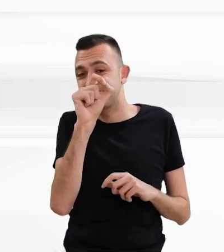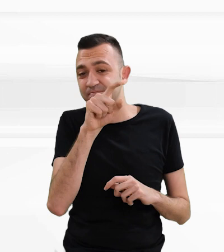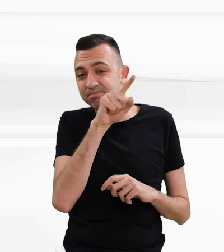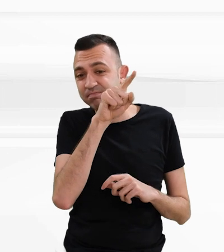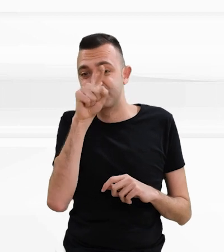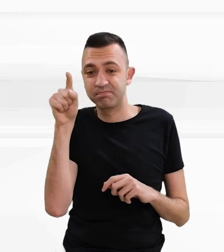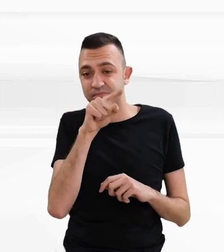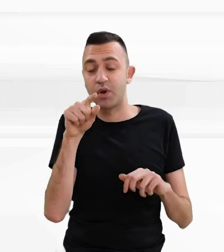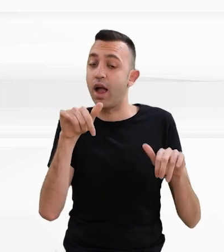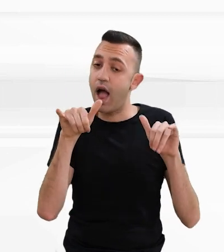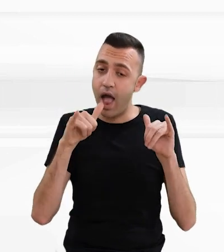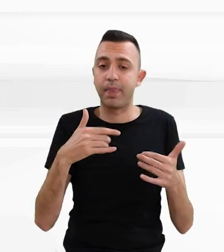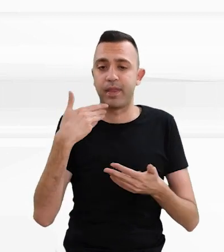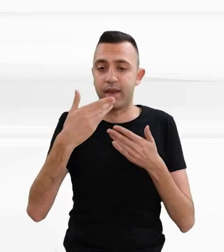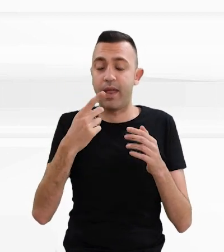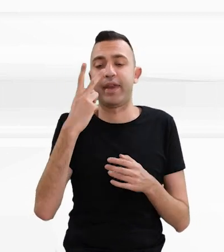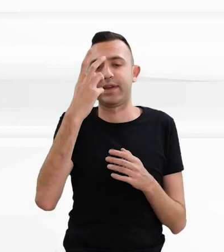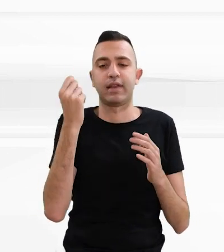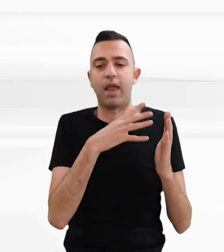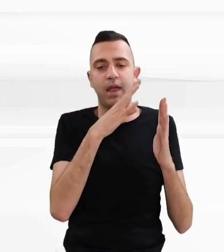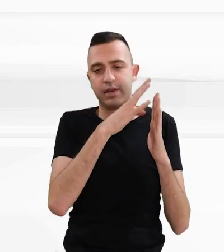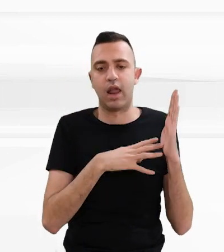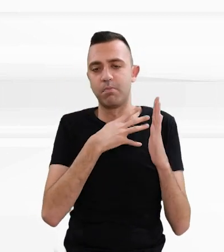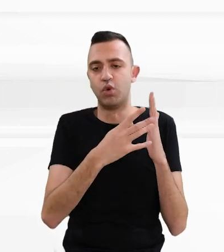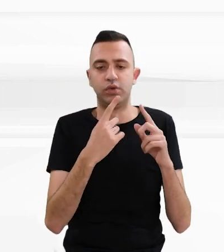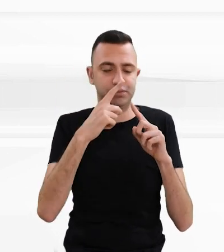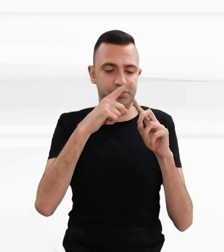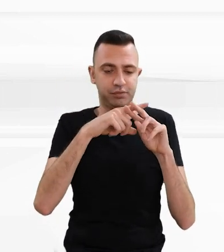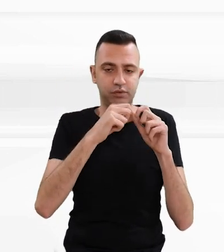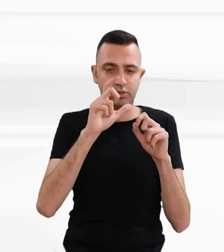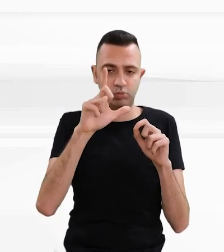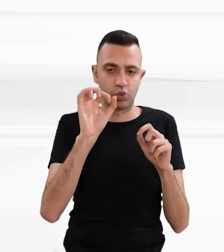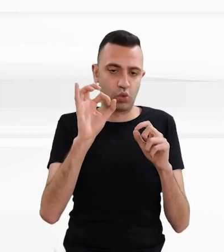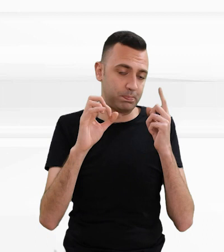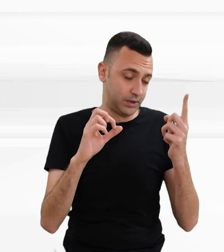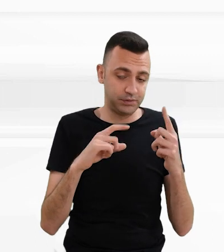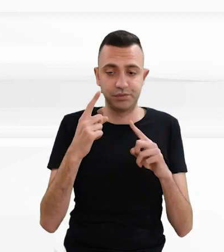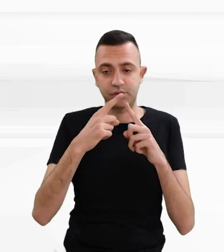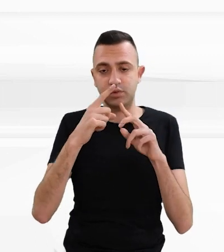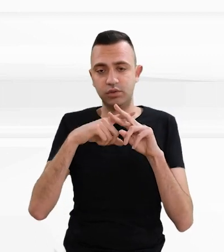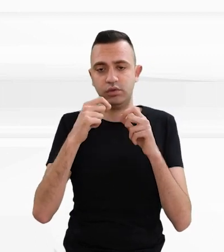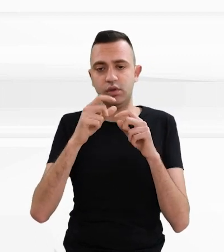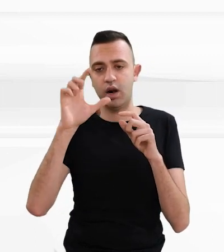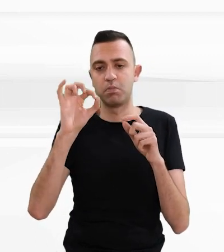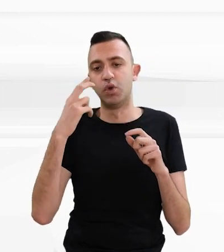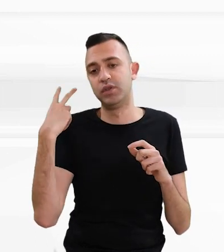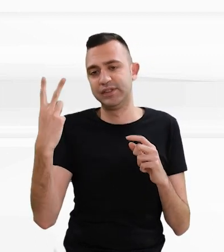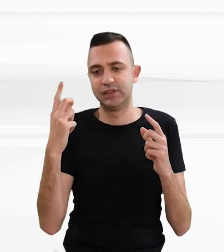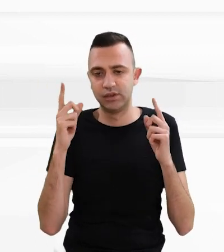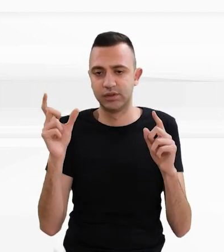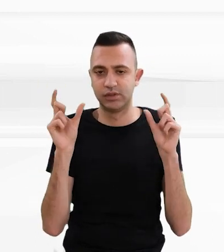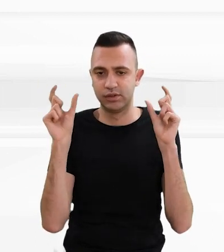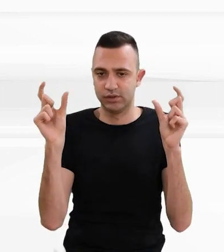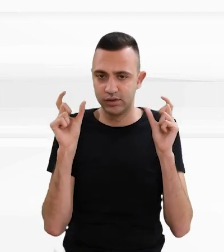kare çarpı nedir iki tane tablomuz edilmiş tablo 1 ve tablo 22 tablo bize verilen ifadelerin her